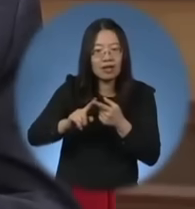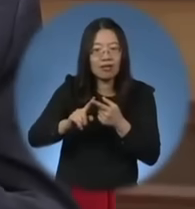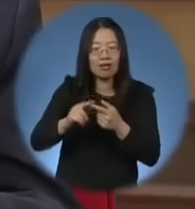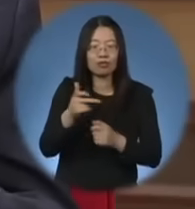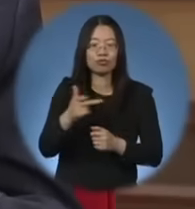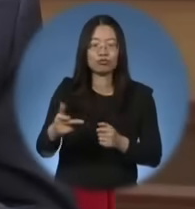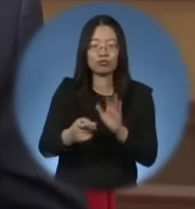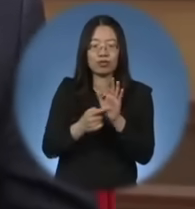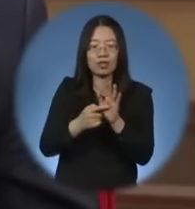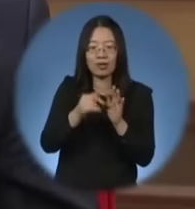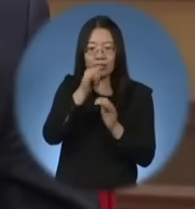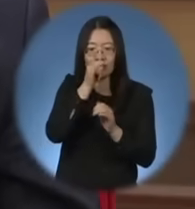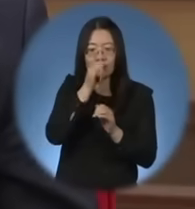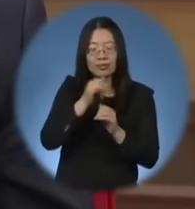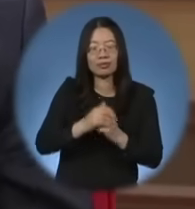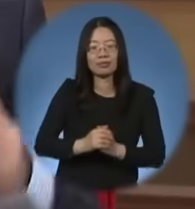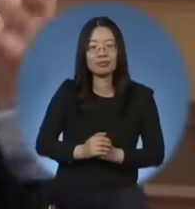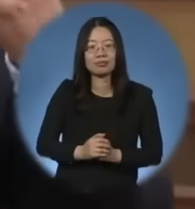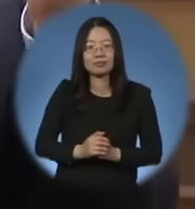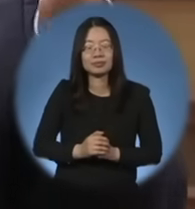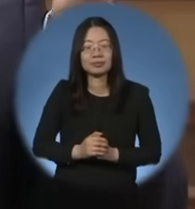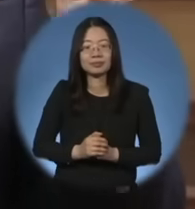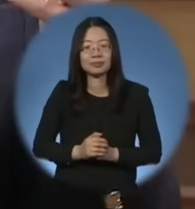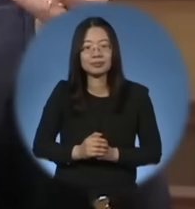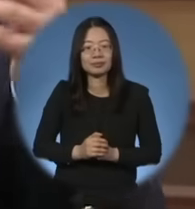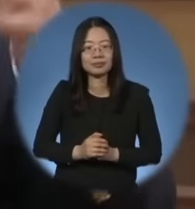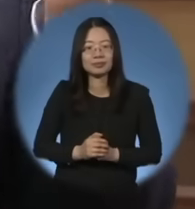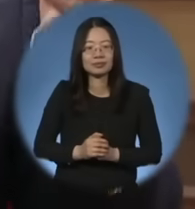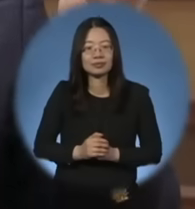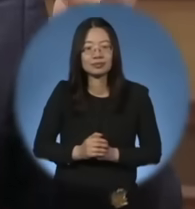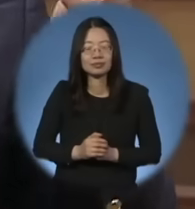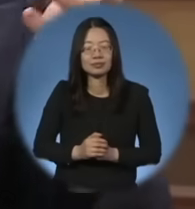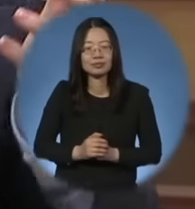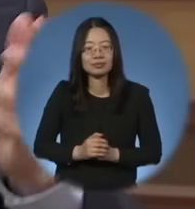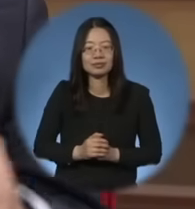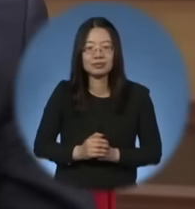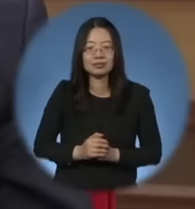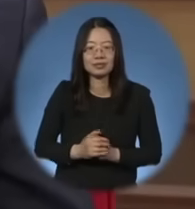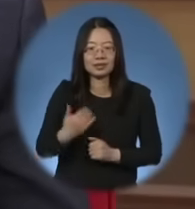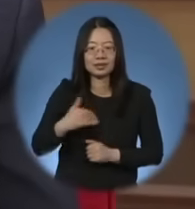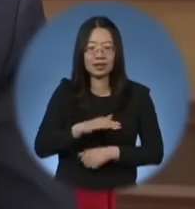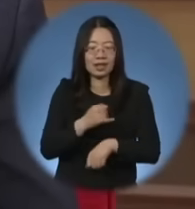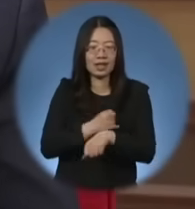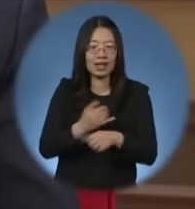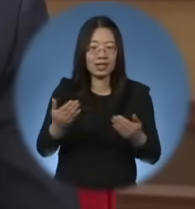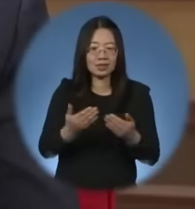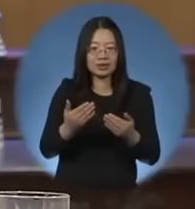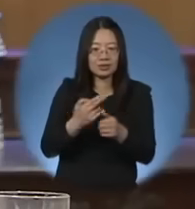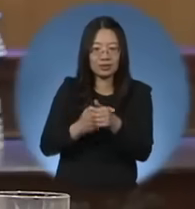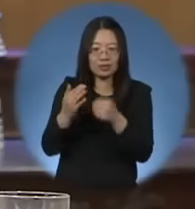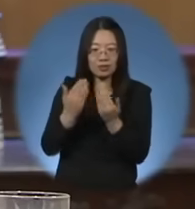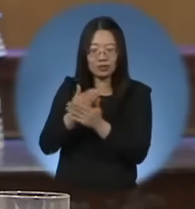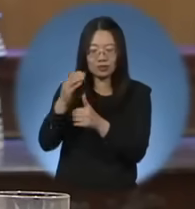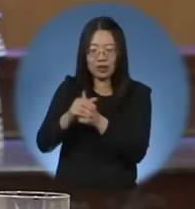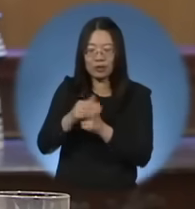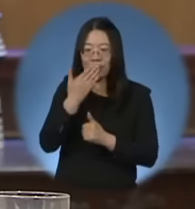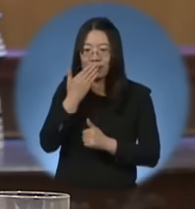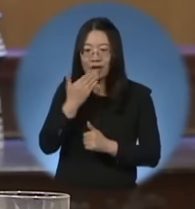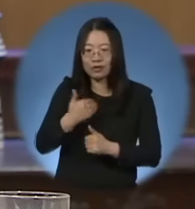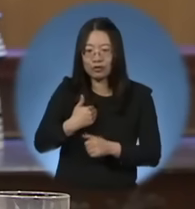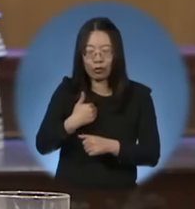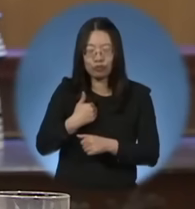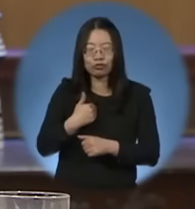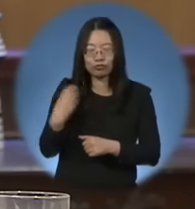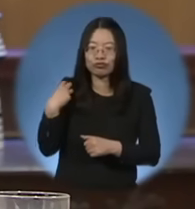좀더 크게 수는 저저저 관심 있습니다이 저희가 해야 할 일을 교수님이 다 해주고 계신 거